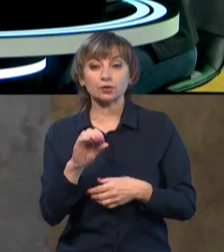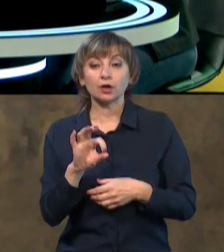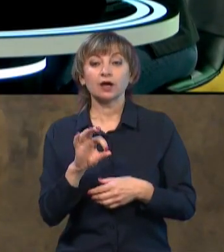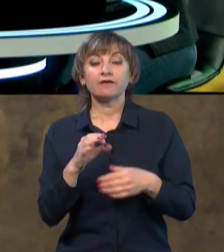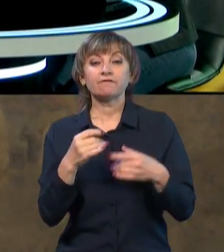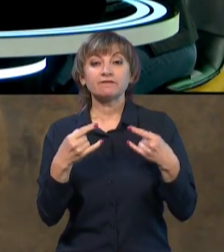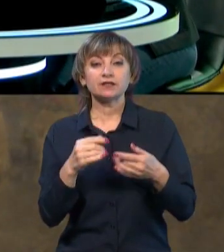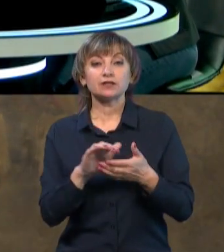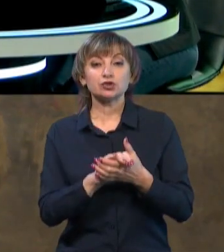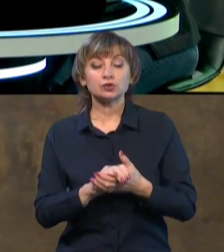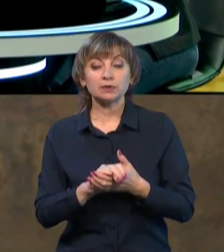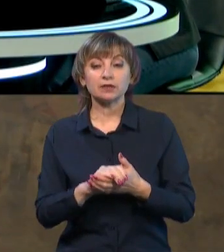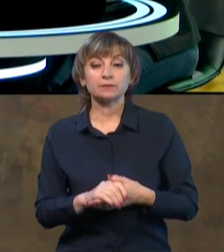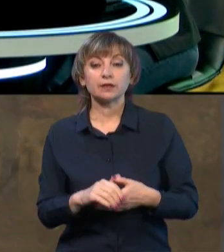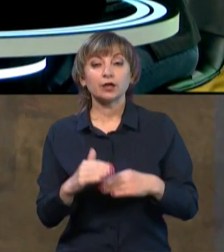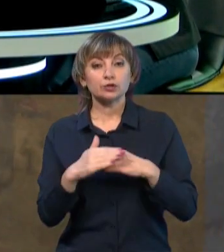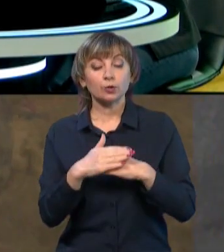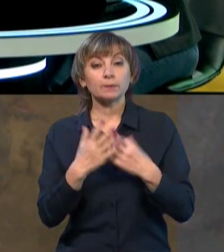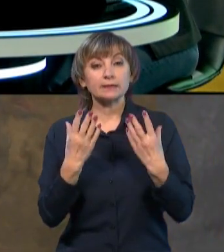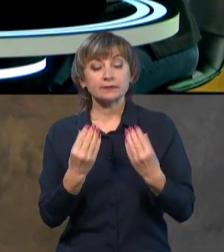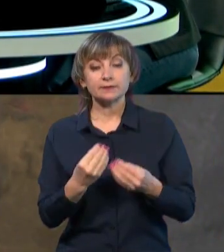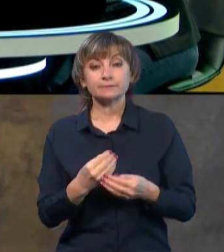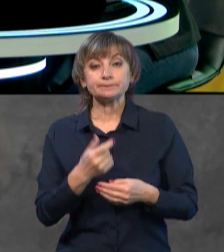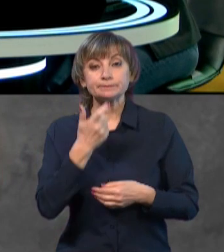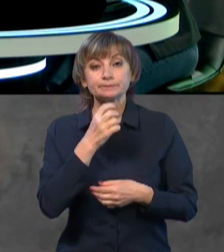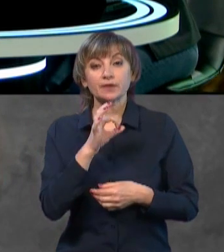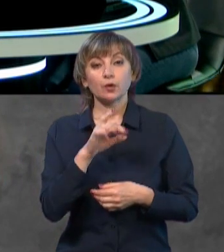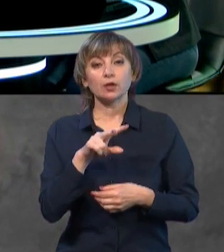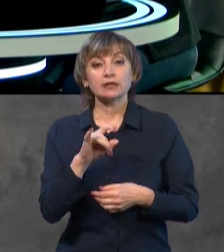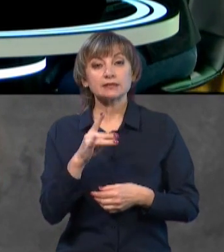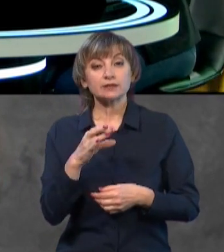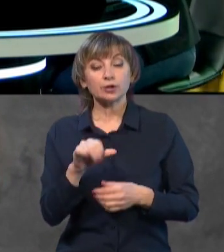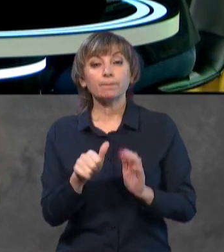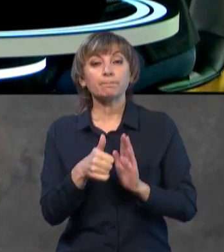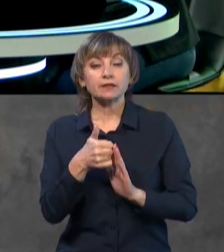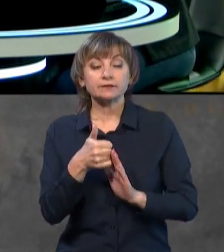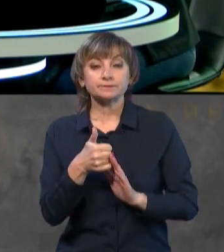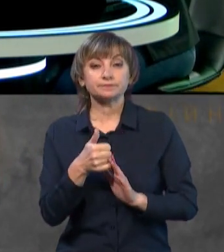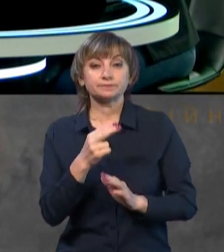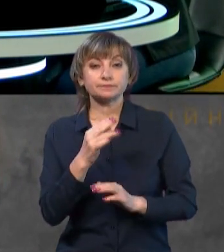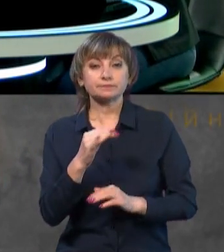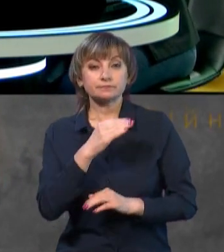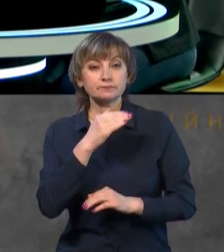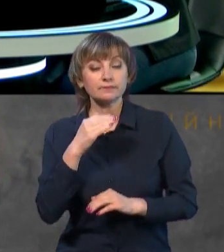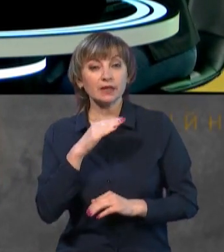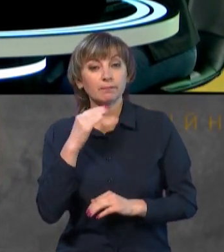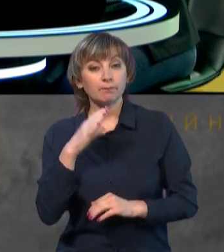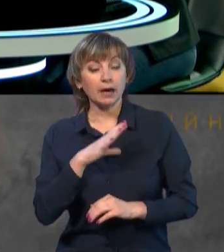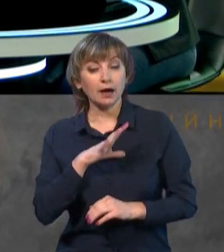Суспільному. Добрий день. Пані Олександро, насамперед, чи багатим був